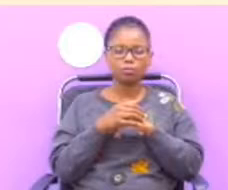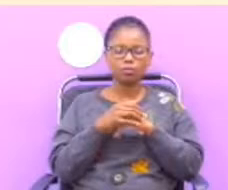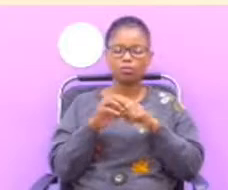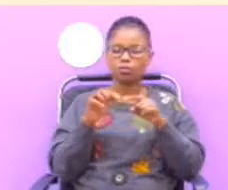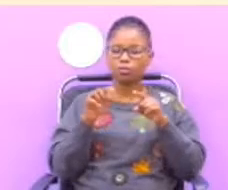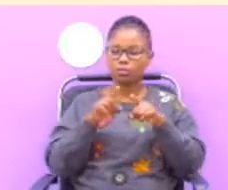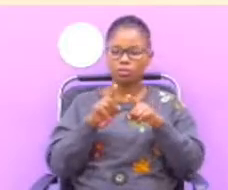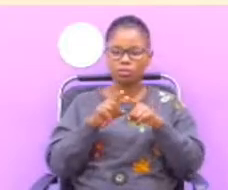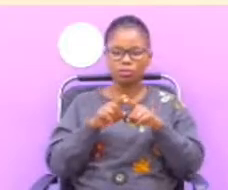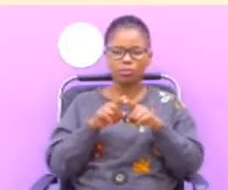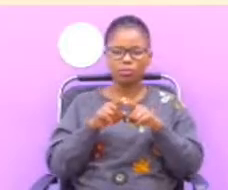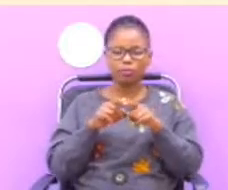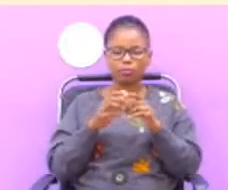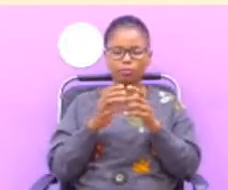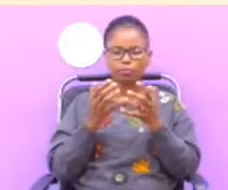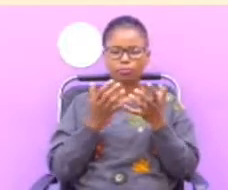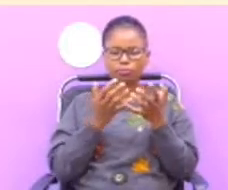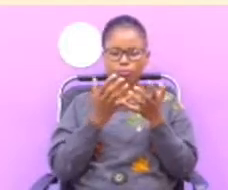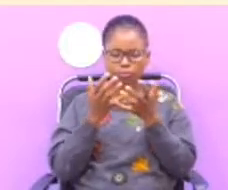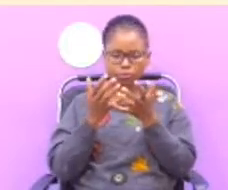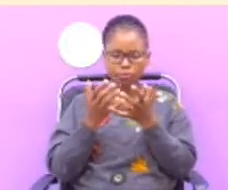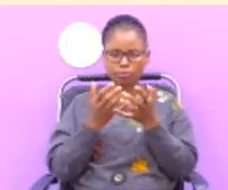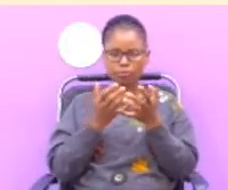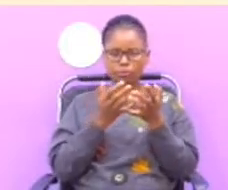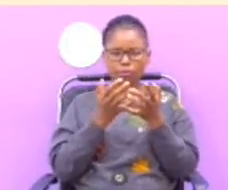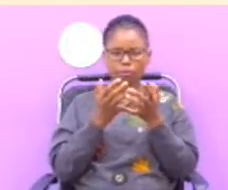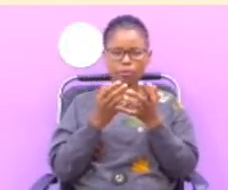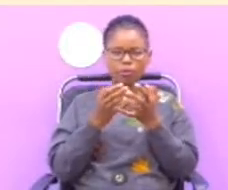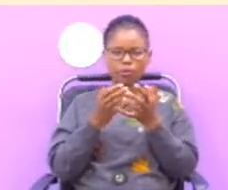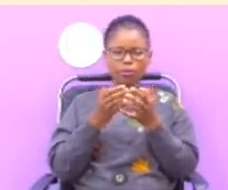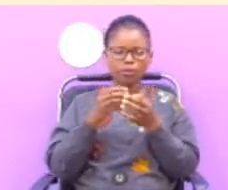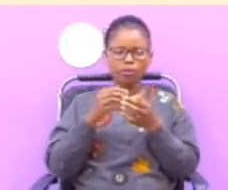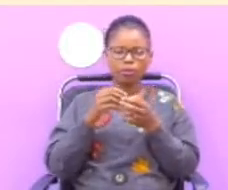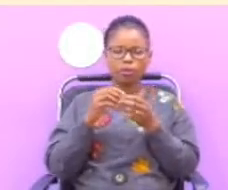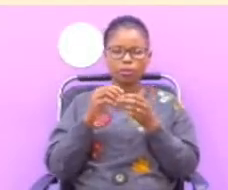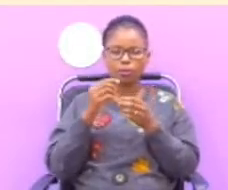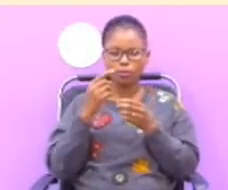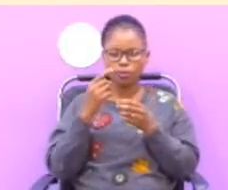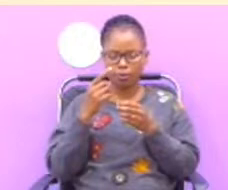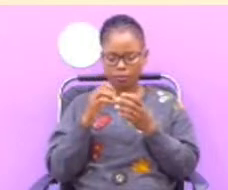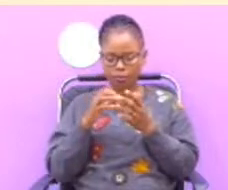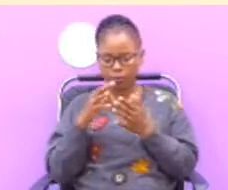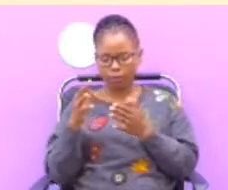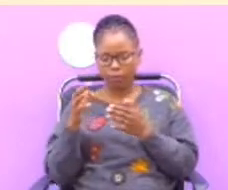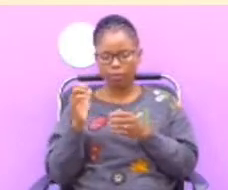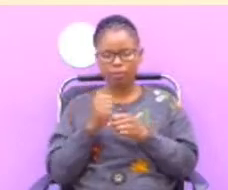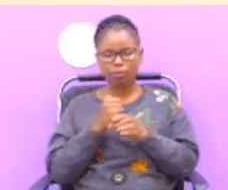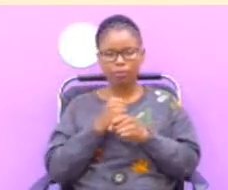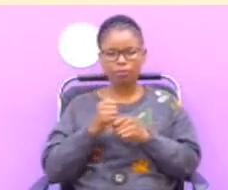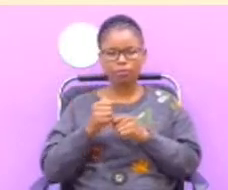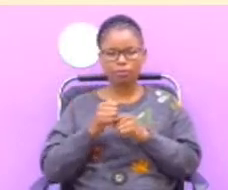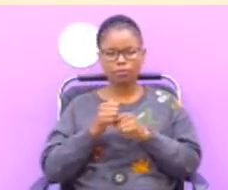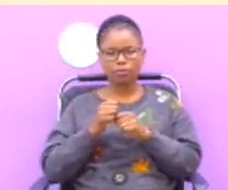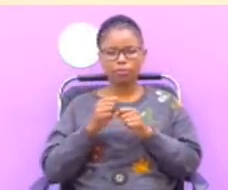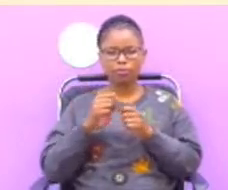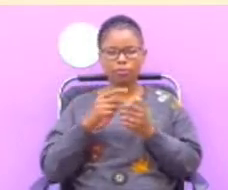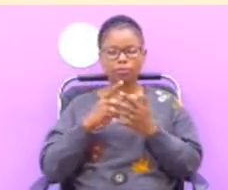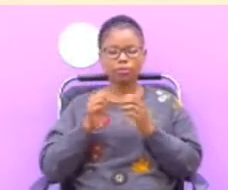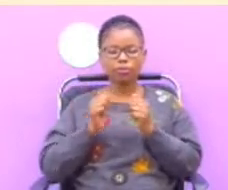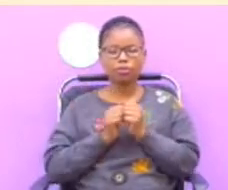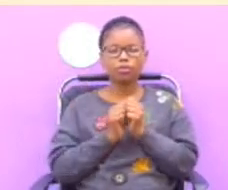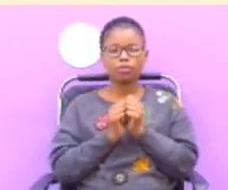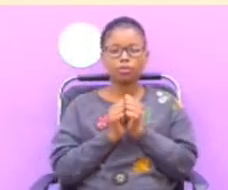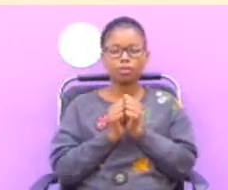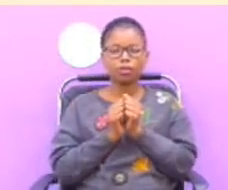guthunguthagio na gitarũrũ. No riri gutiri kahindi ona kamwe gakagwa thi. Reke tuthome kamũrainĩ ga ikũmi.